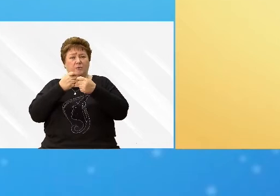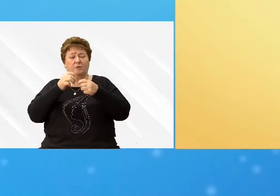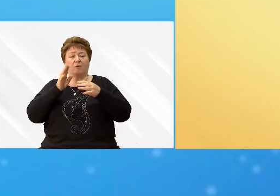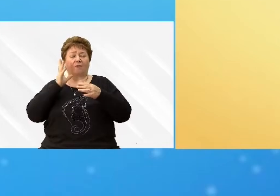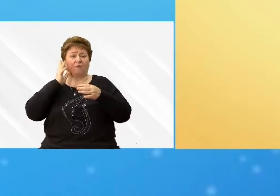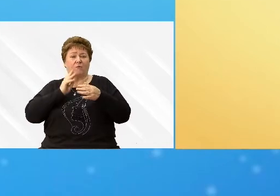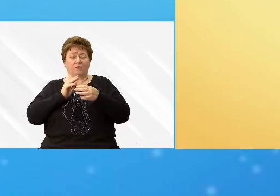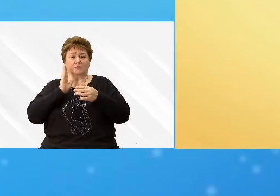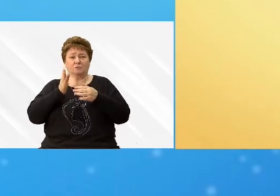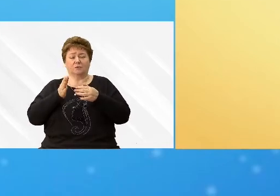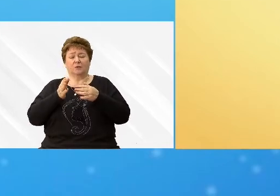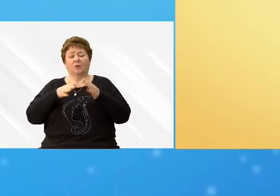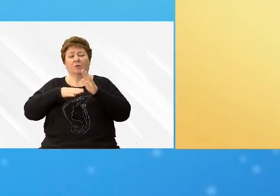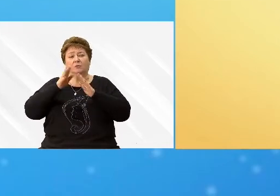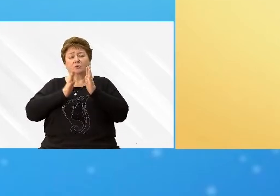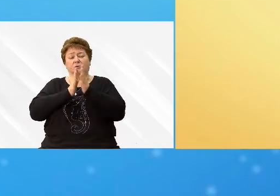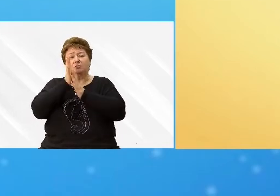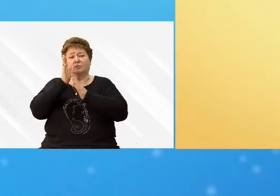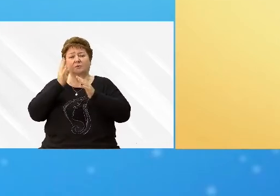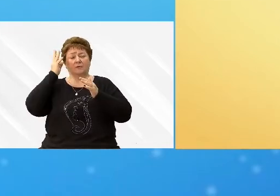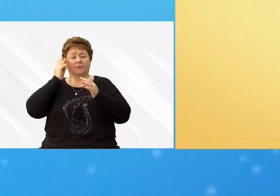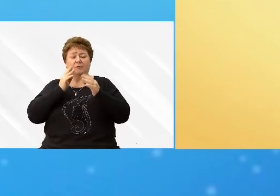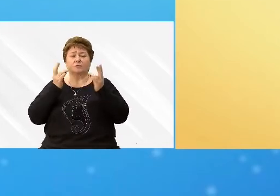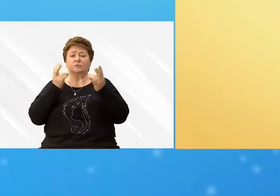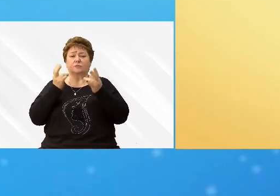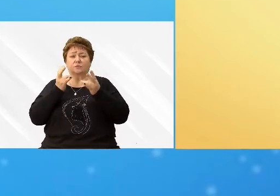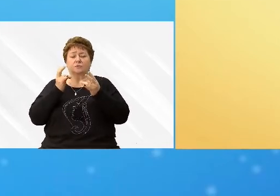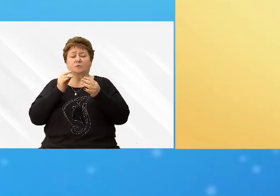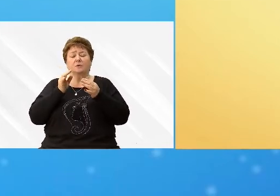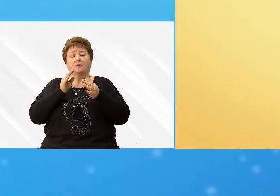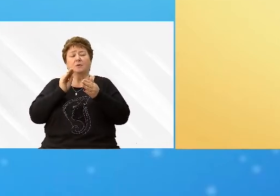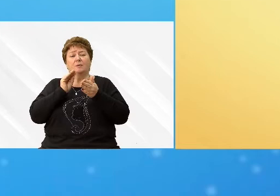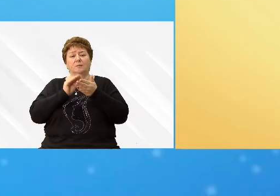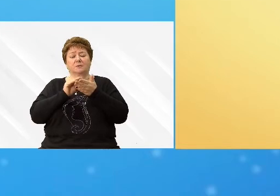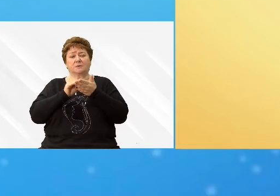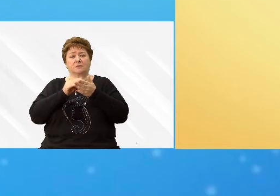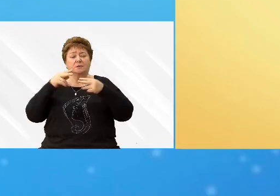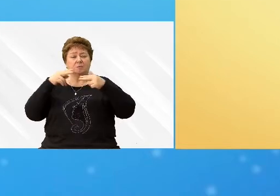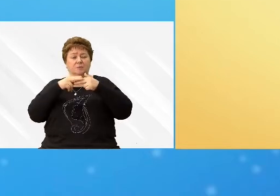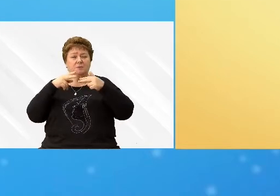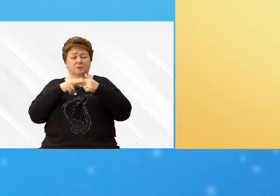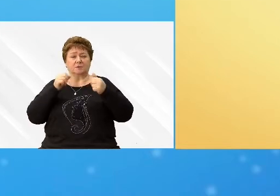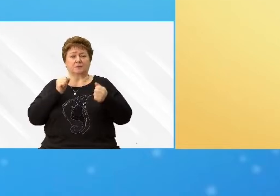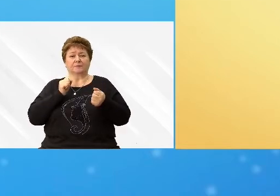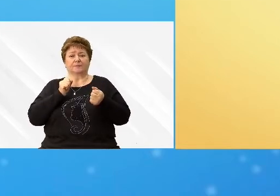для улучшения роста волос их полезно время от времени подстригать